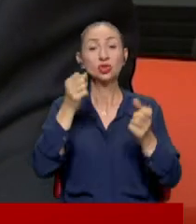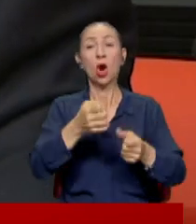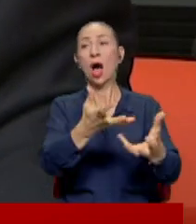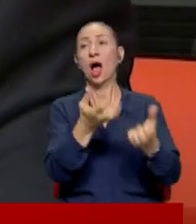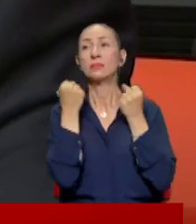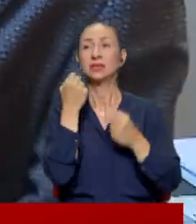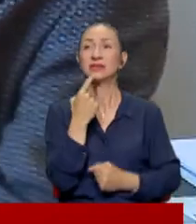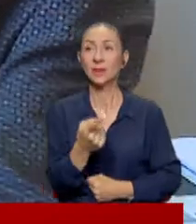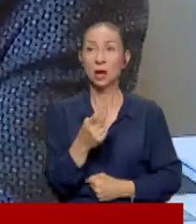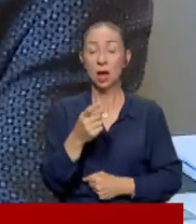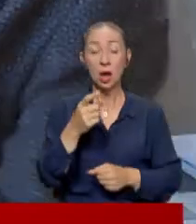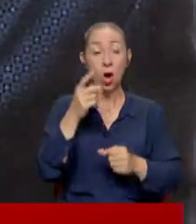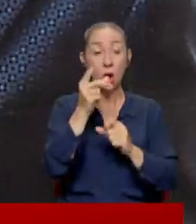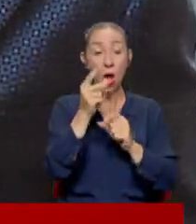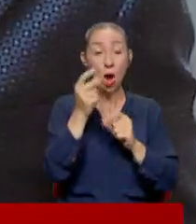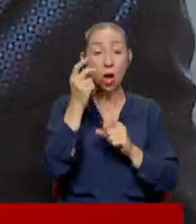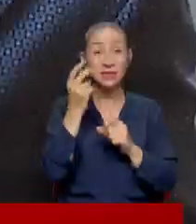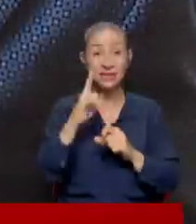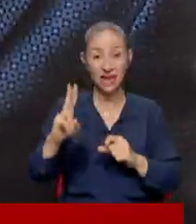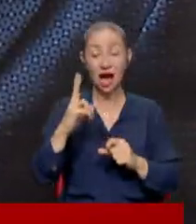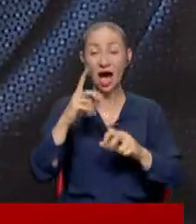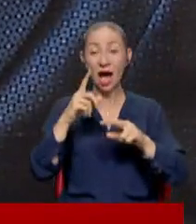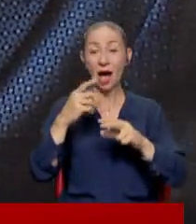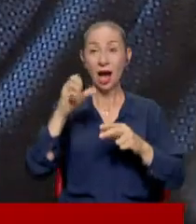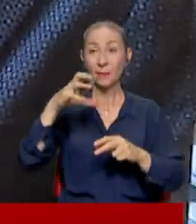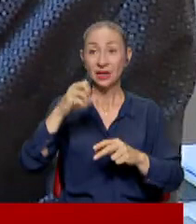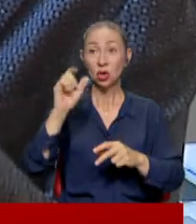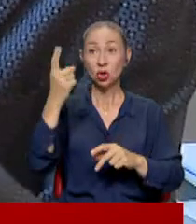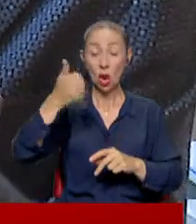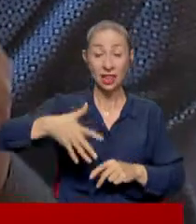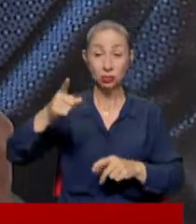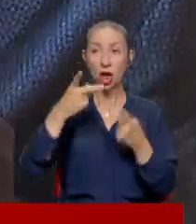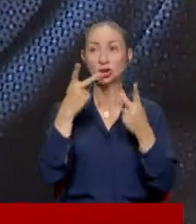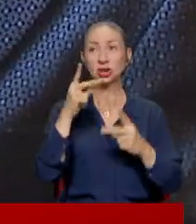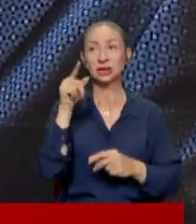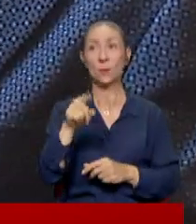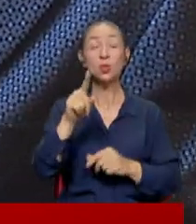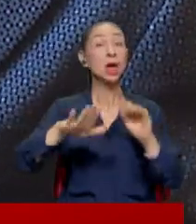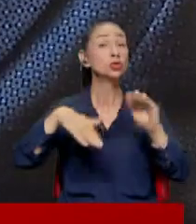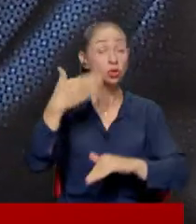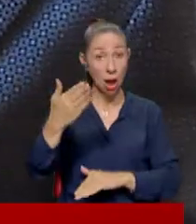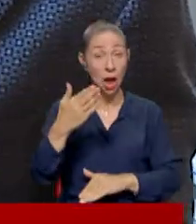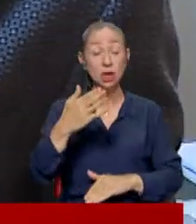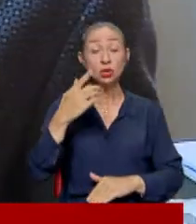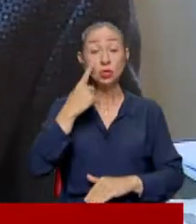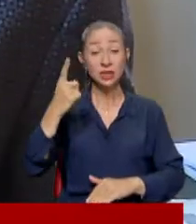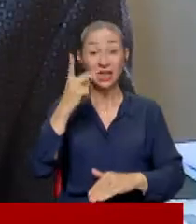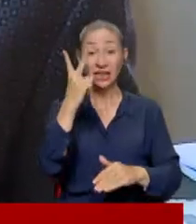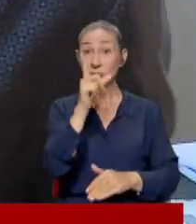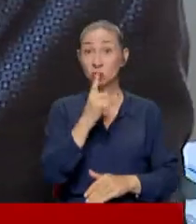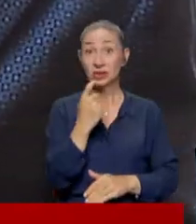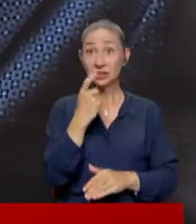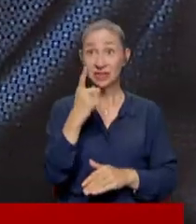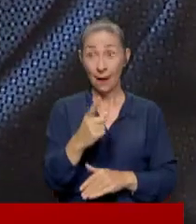zorla alınmasıdır. Özlem Zengin, Adalet ve Kalkınma Partisi'ni yönetenler şunu açıklasınlar. Bundan sonra Cumhuriyet'in ikinci